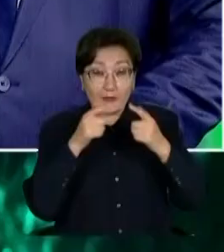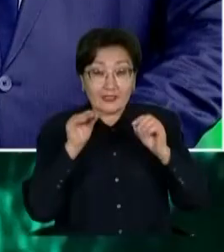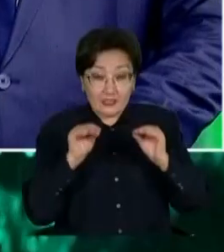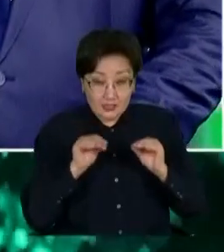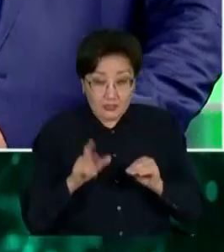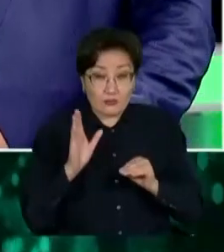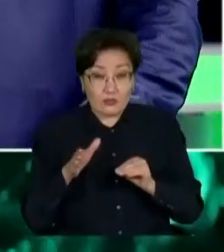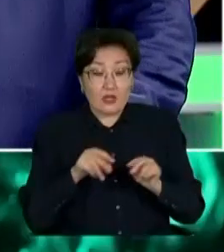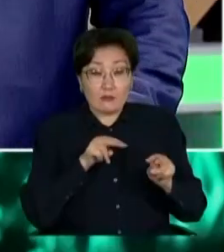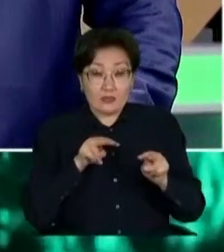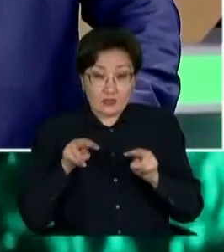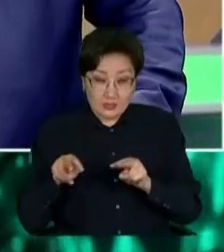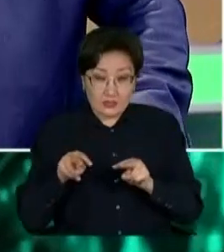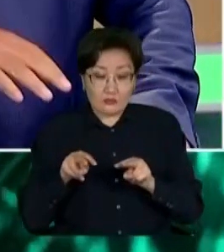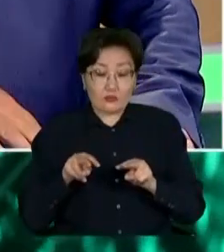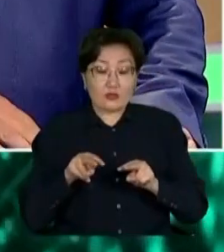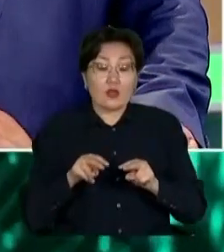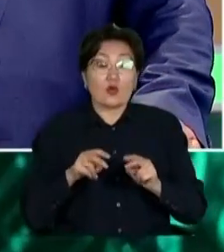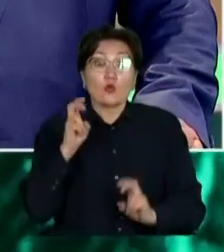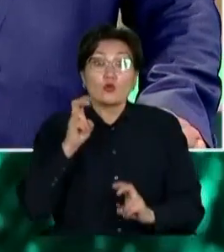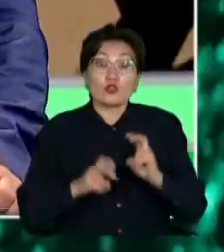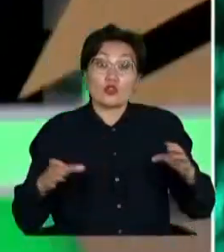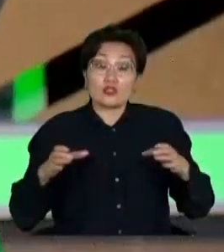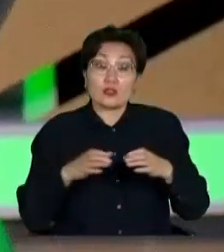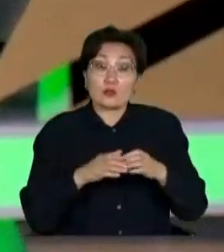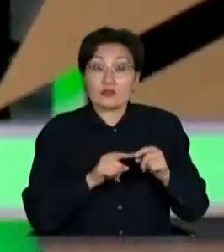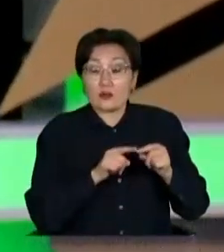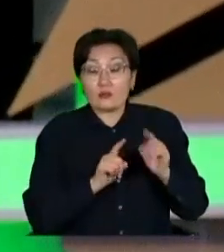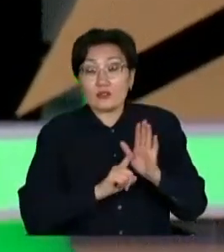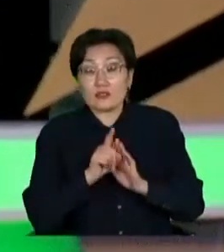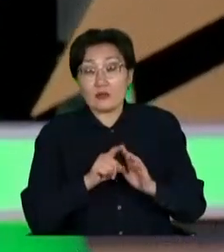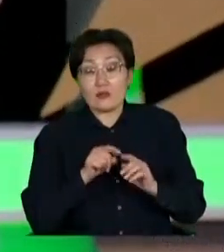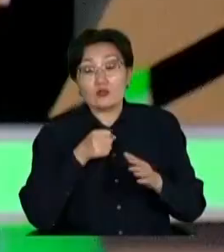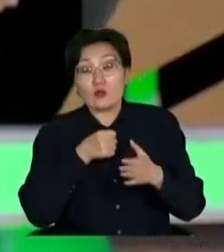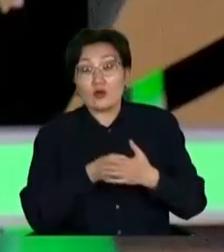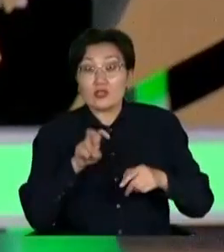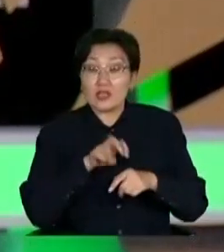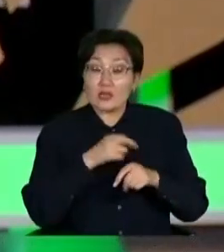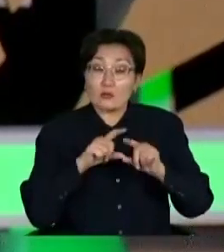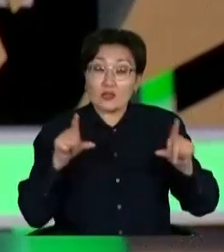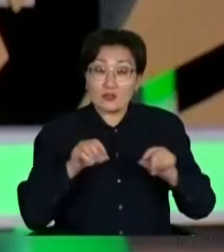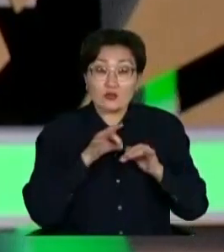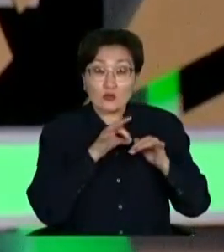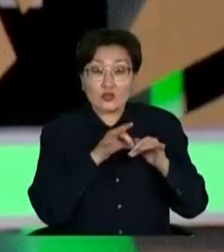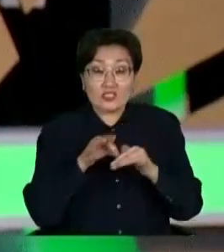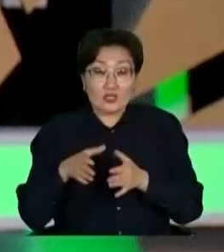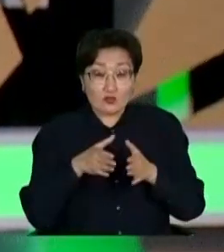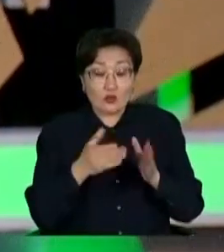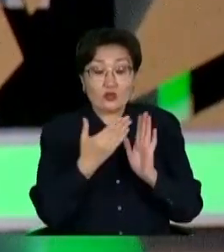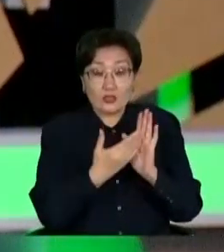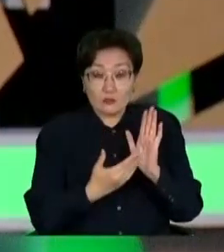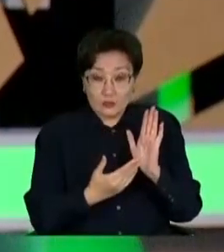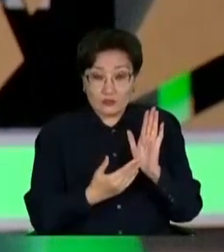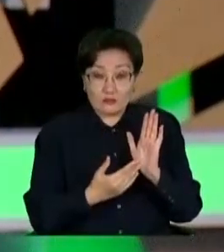Біз просежіміз дегенде, біз өндірушіден дәріханаға шейін жүрген жол бәрін көрсетіледі сол.